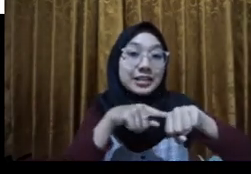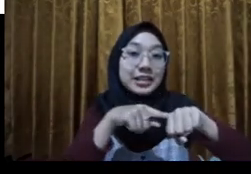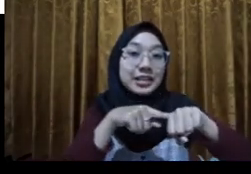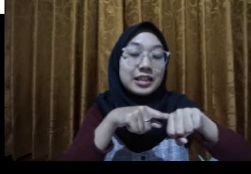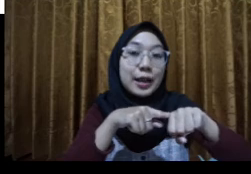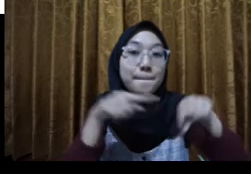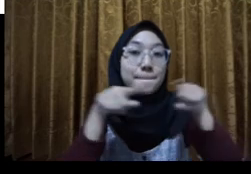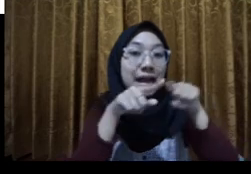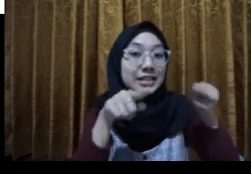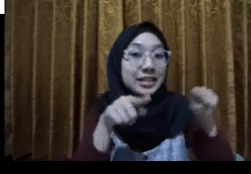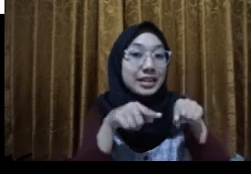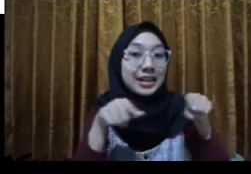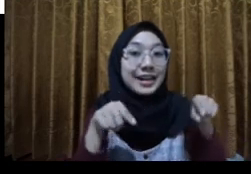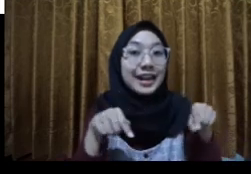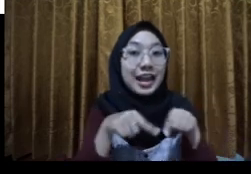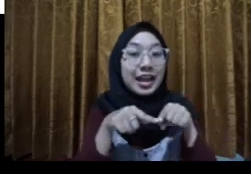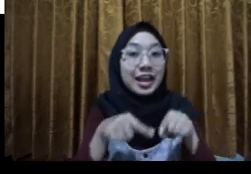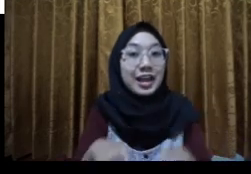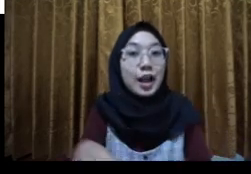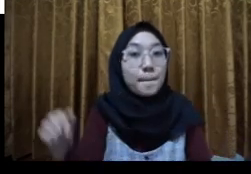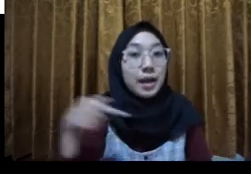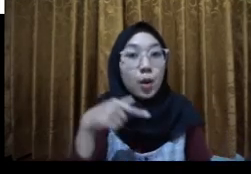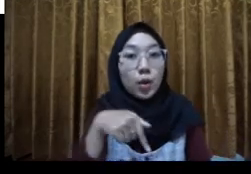Jadi biasanya berhentinya itu karena ada perpindahan halaman.